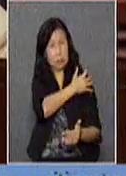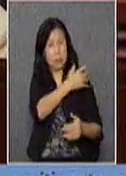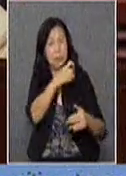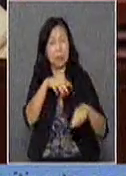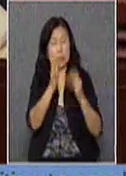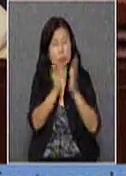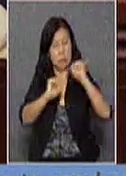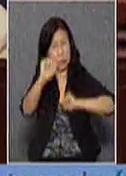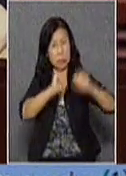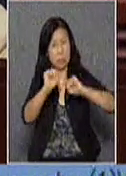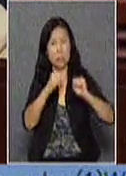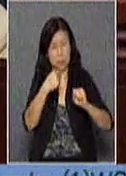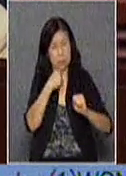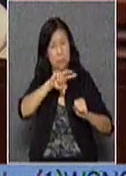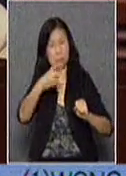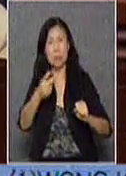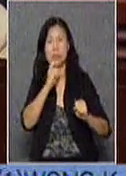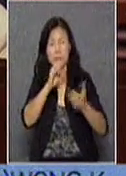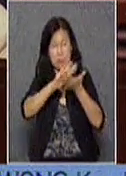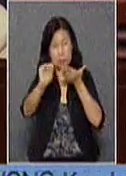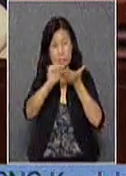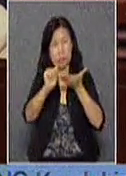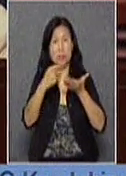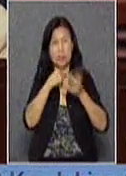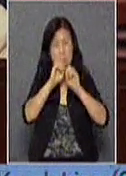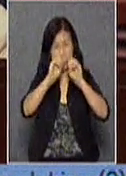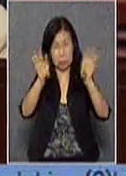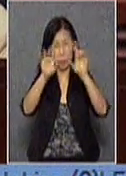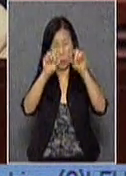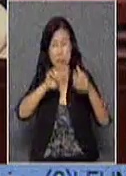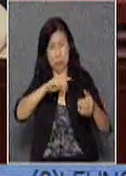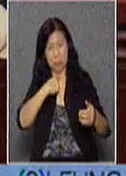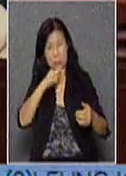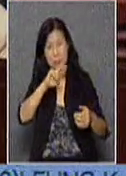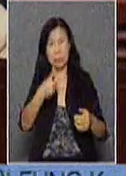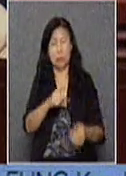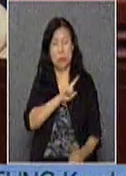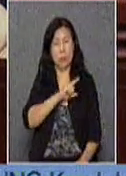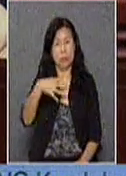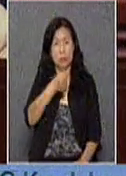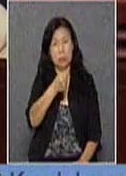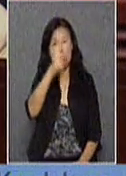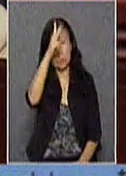態度和透明度方面的改變。主席，我覺得海事處